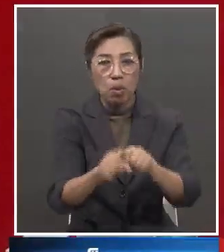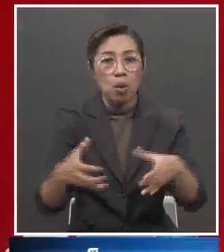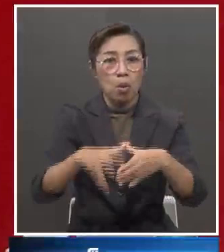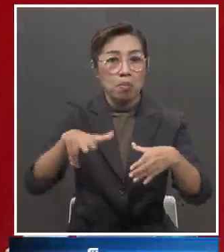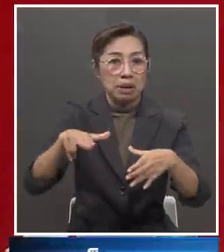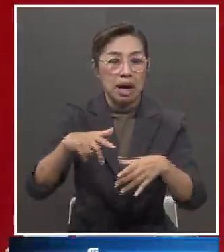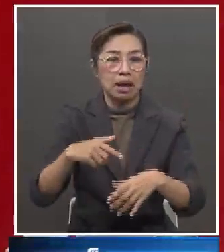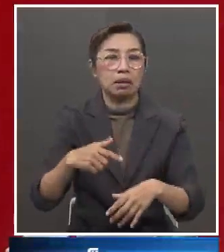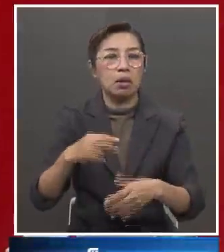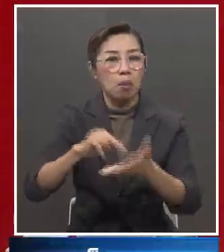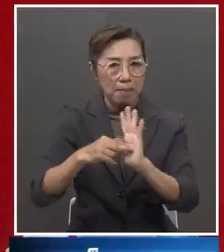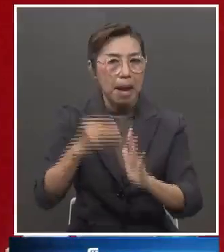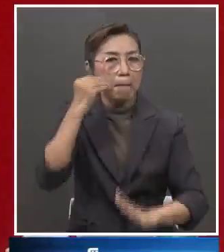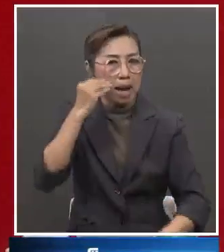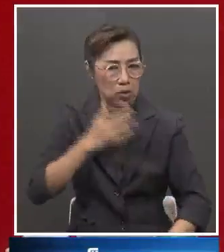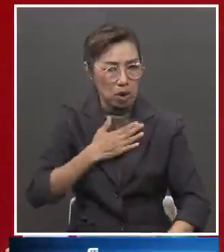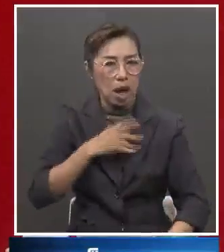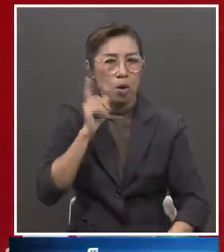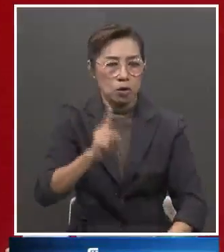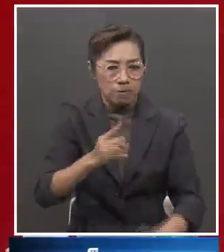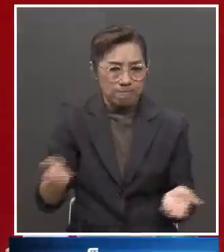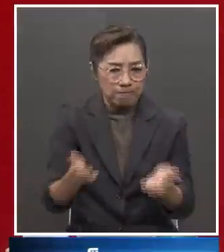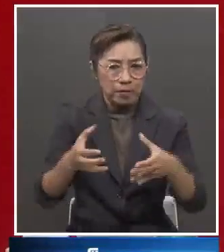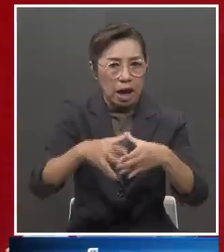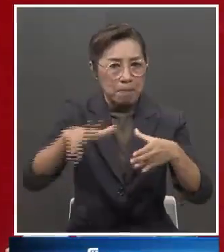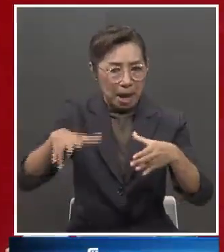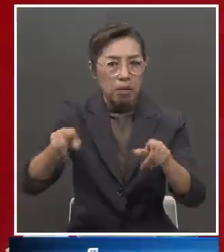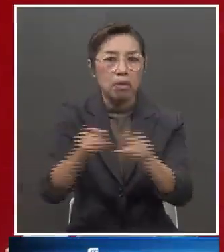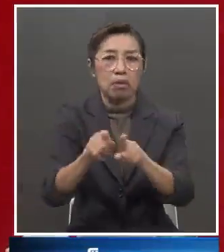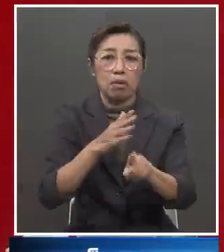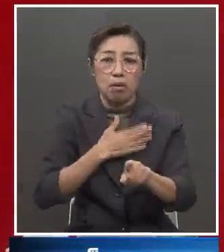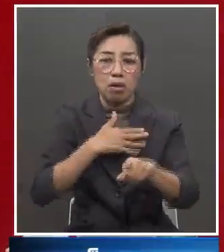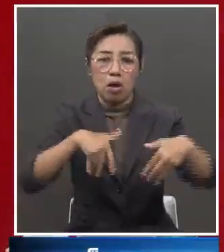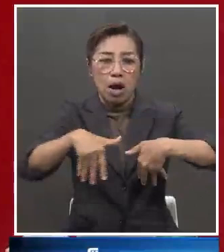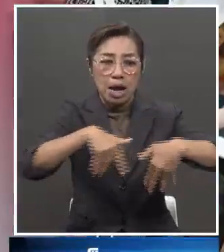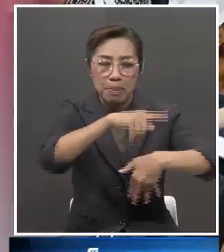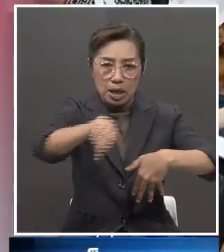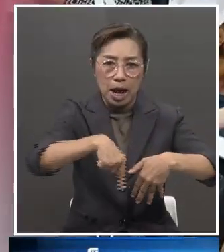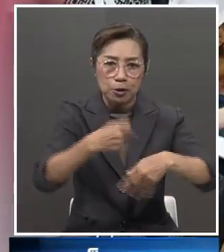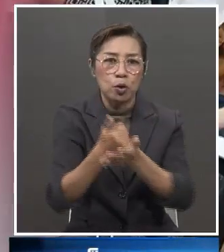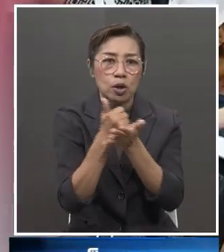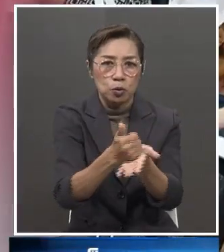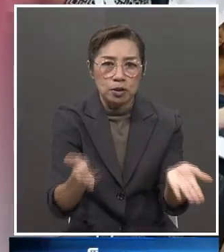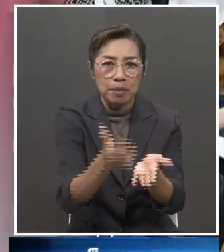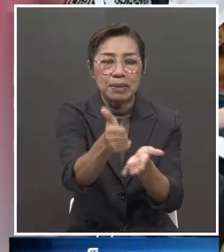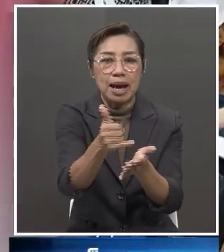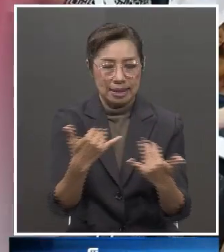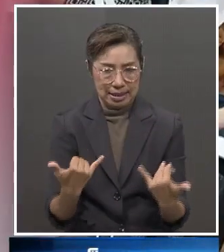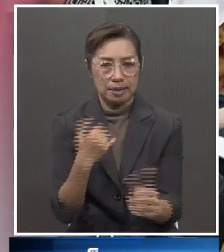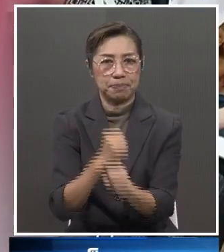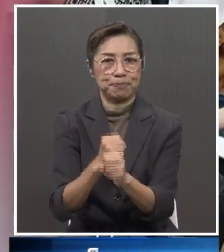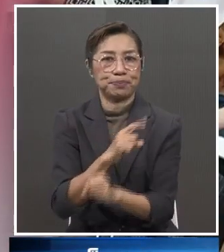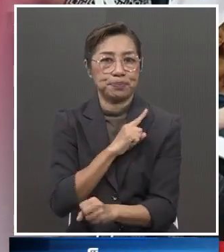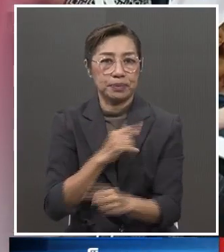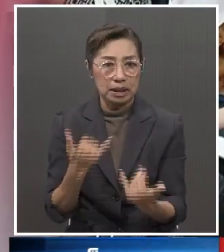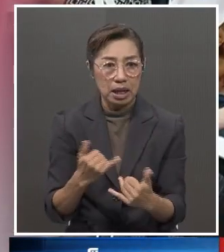ต้องสร้างพรรคให้เข้มแข็งเป็นที่ไว้วางใจและเชื่อมั่นว่าพรรคของเราจะเป็นความหวังเป็นตัวแทนของประชาชนได้อันนี้คืองานของอิในวันนี้